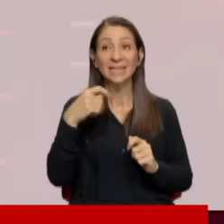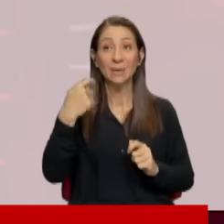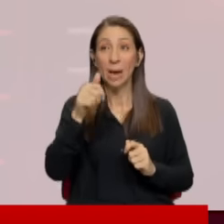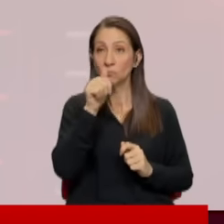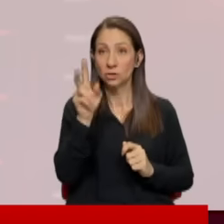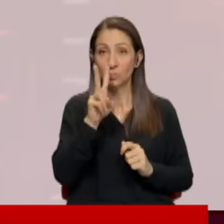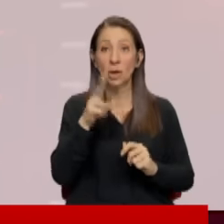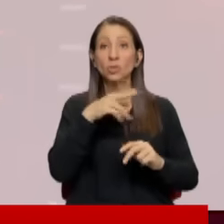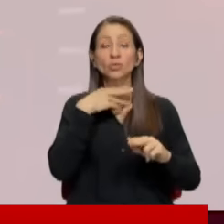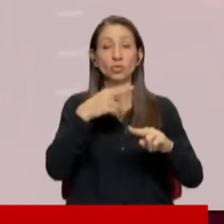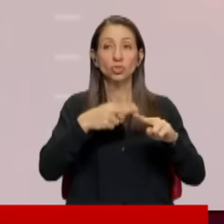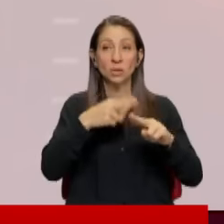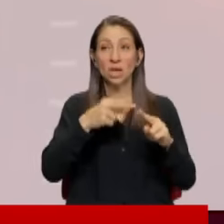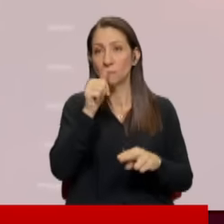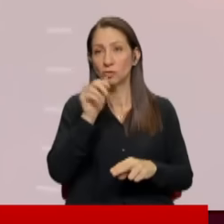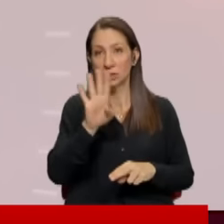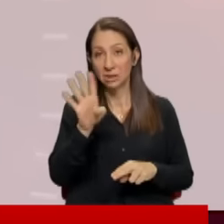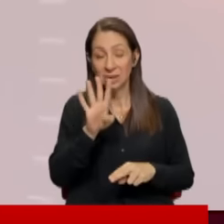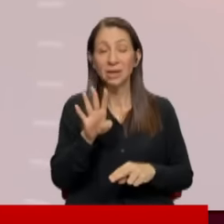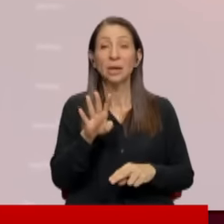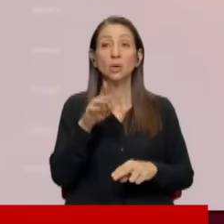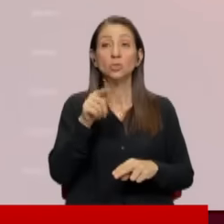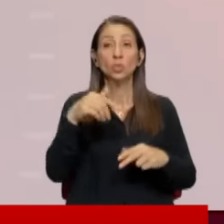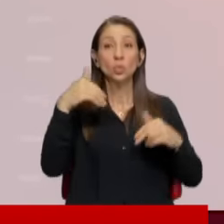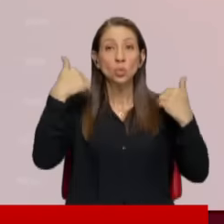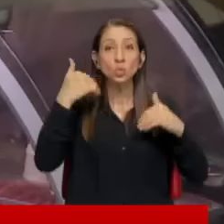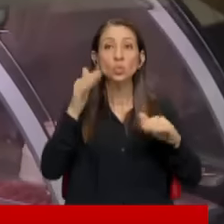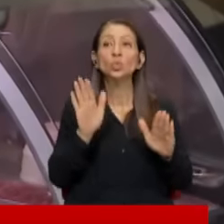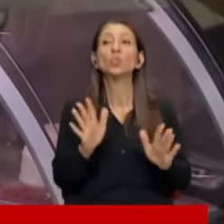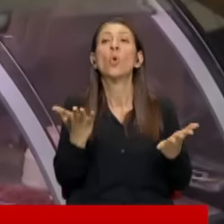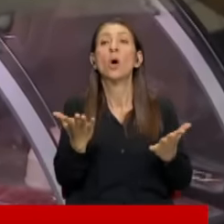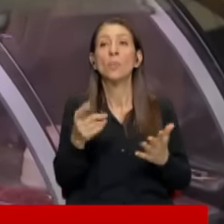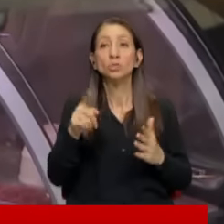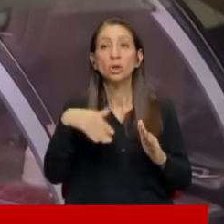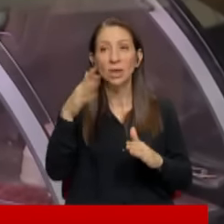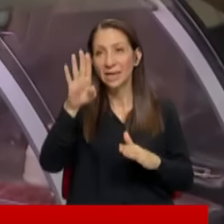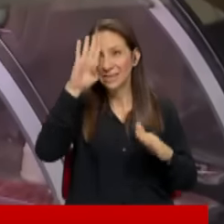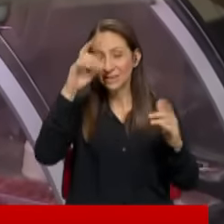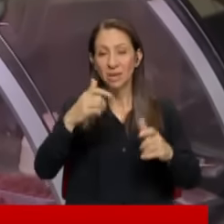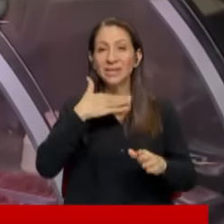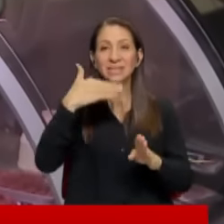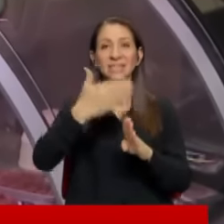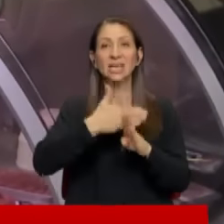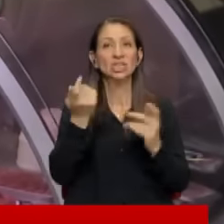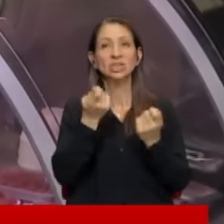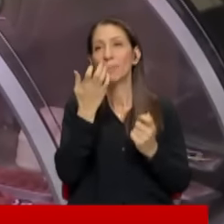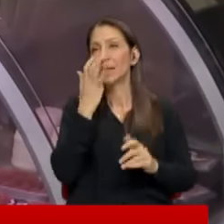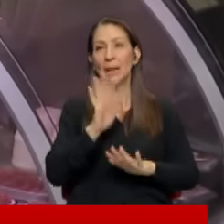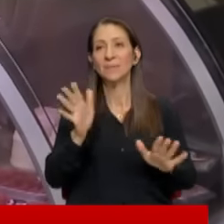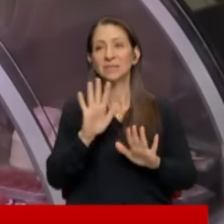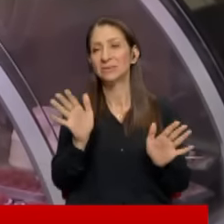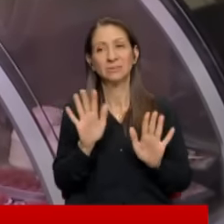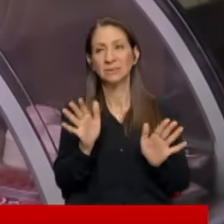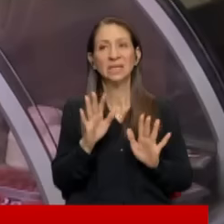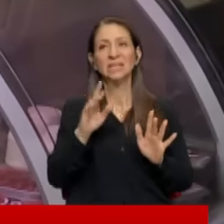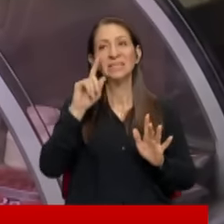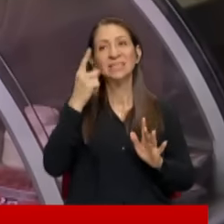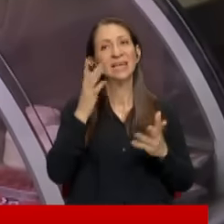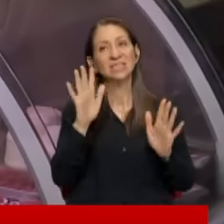620, kuşbaşı 640. Şu anda kuzu durdurulamıyor. Bundan sonra İstanbul'da kasaplar da iş beklemesin. Yani